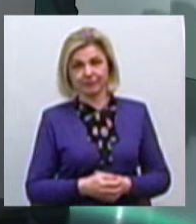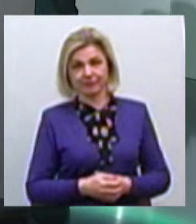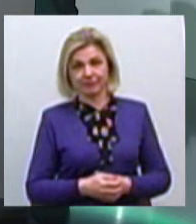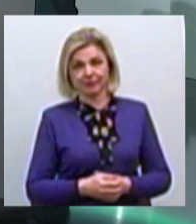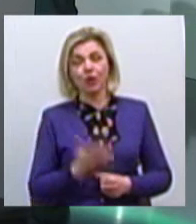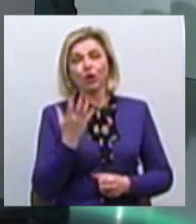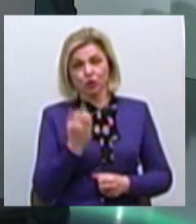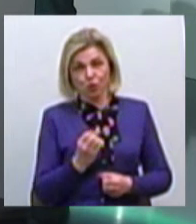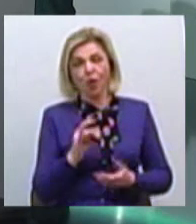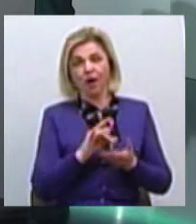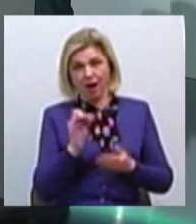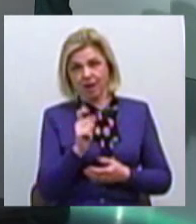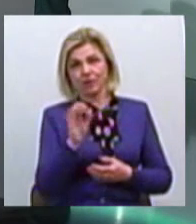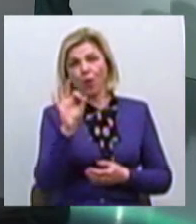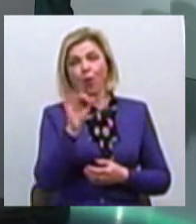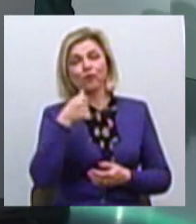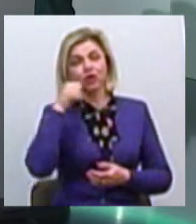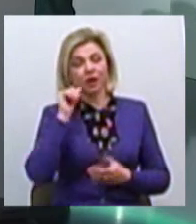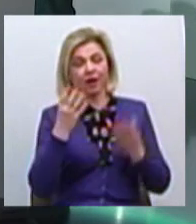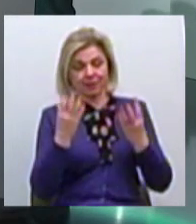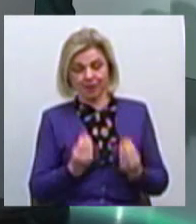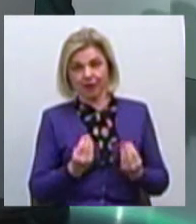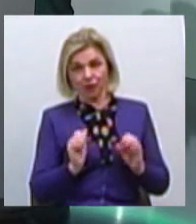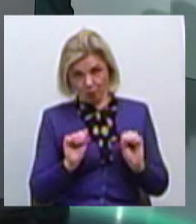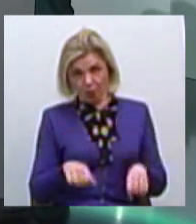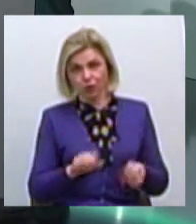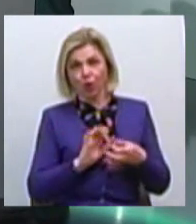Ще раз про вчорашній день. Ну, можете прокоментувати?